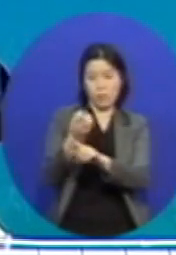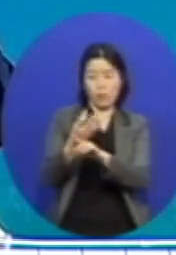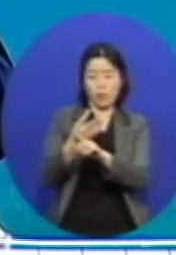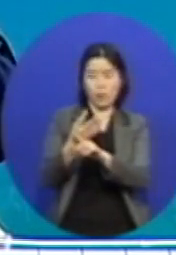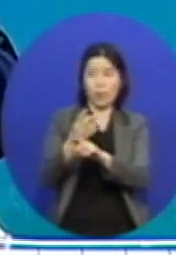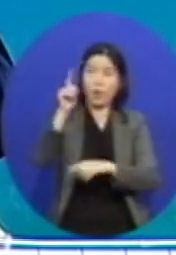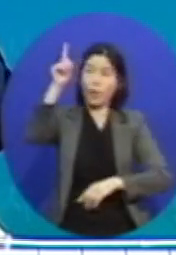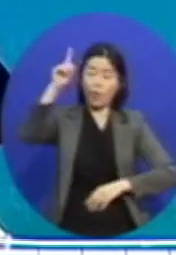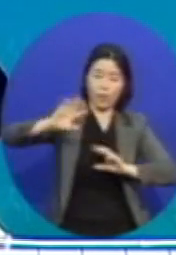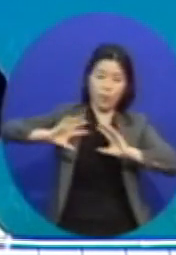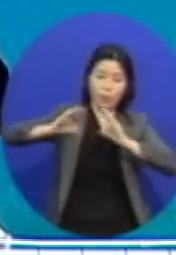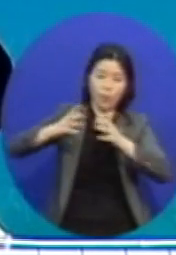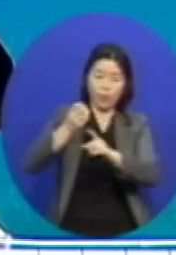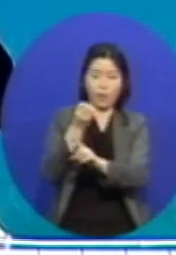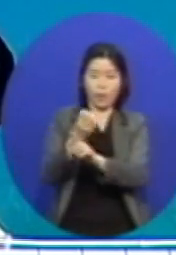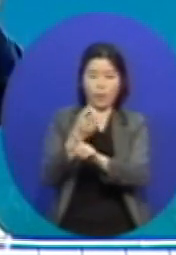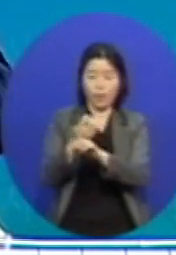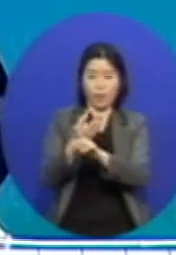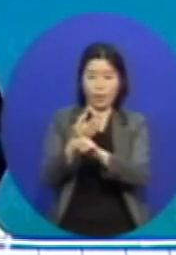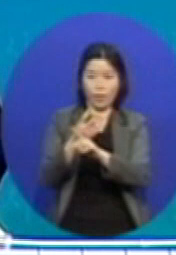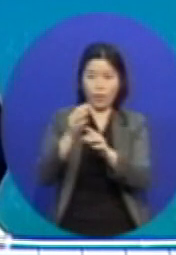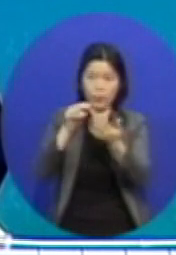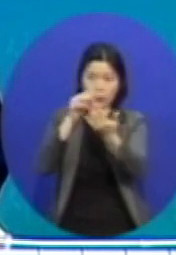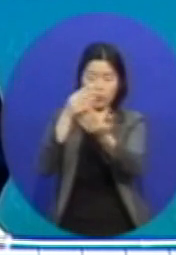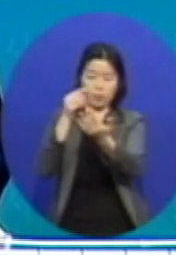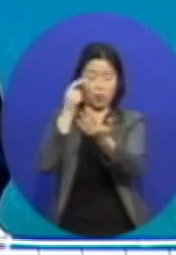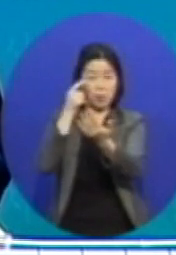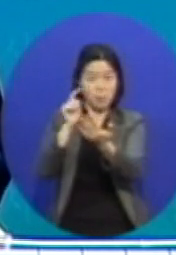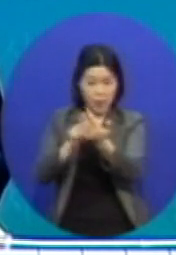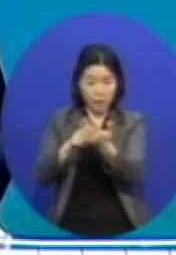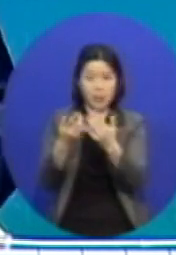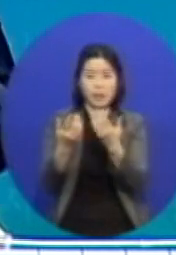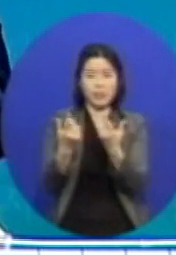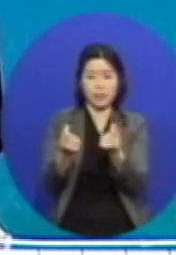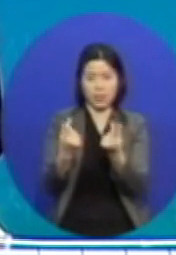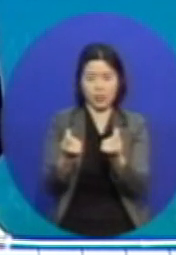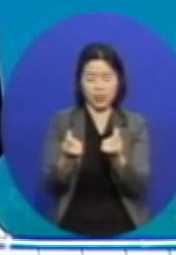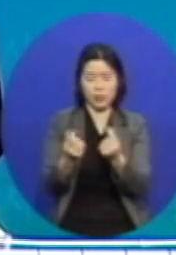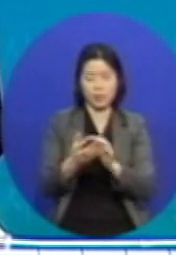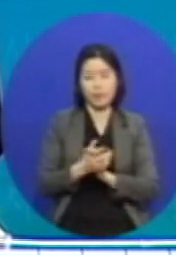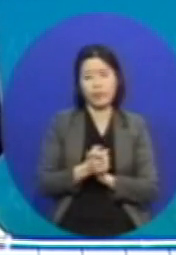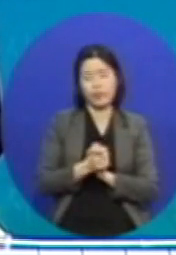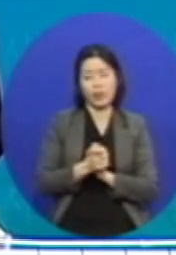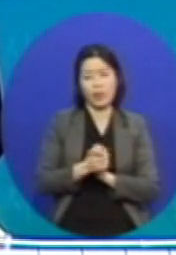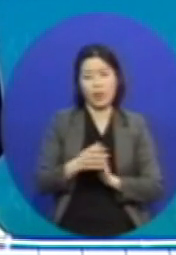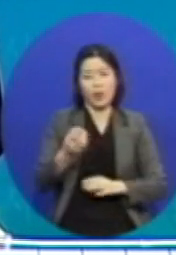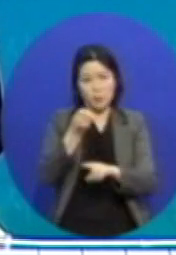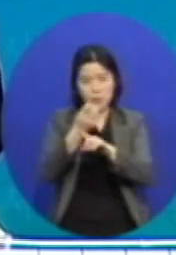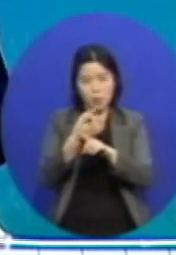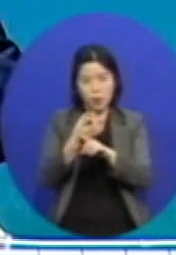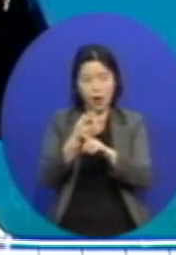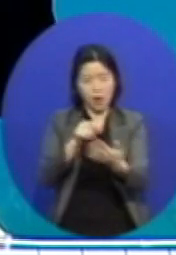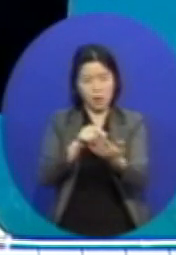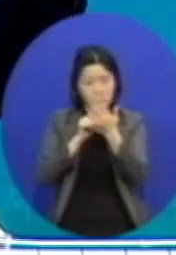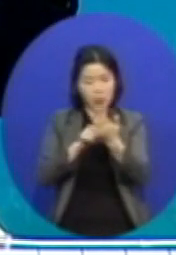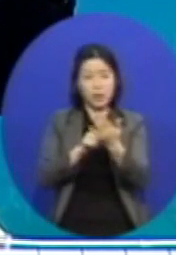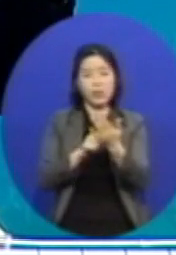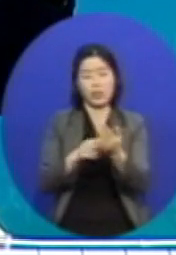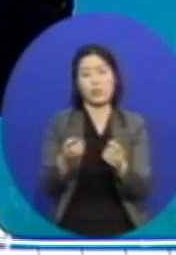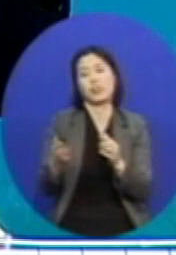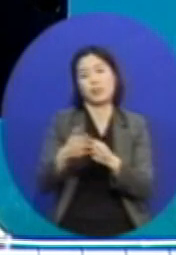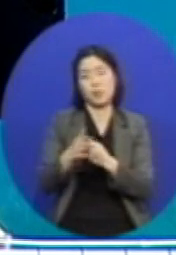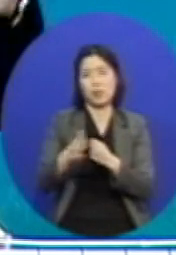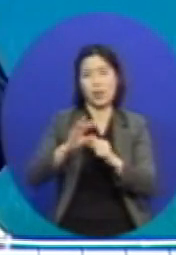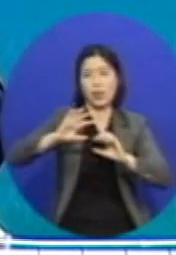천국을 본 사람은 그와 같다는 걸 보화를 발견하고 나니까 하나님의 나라가